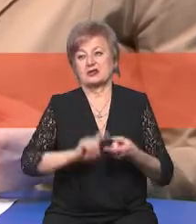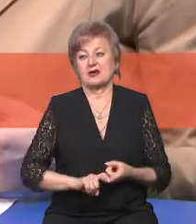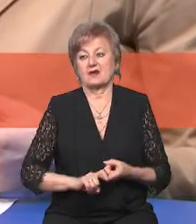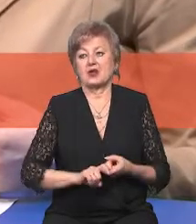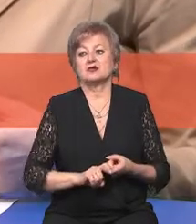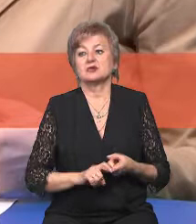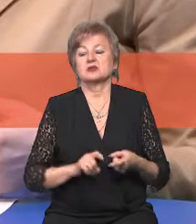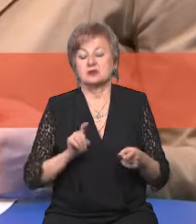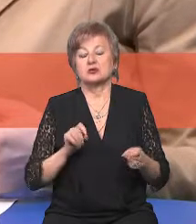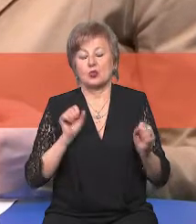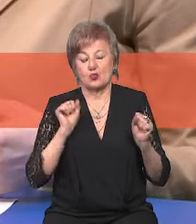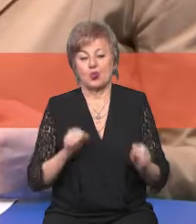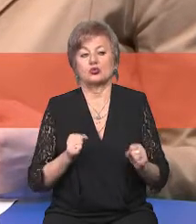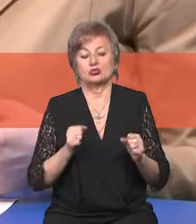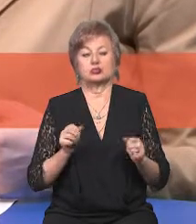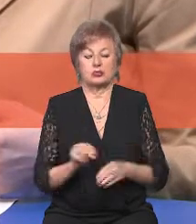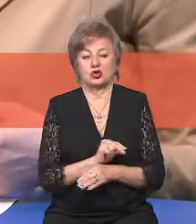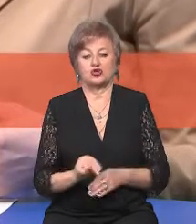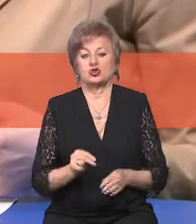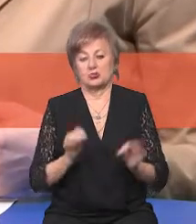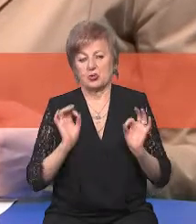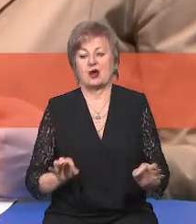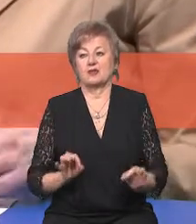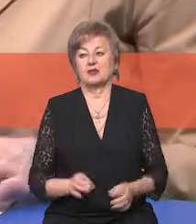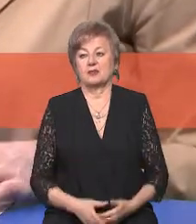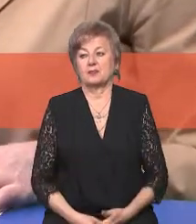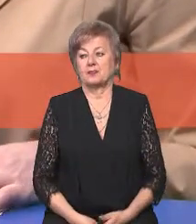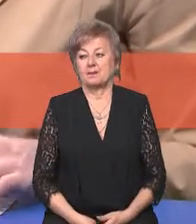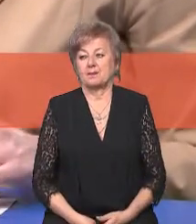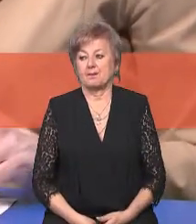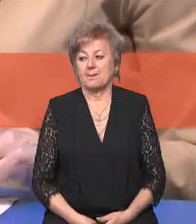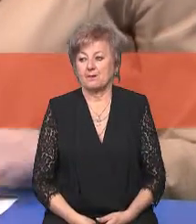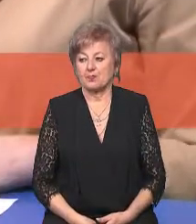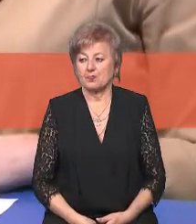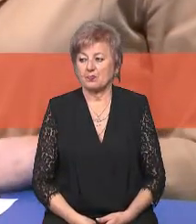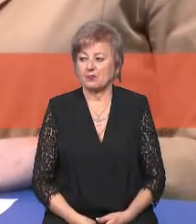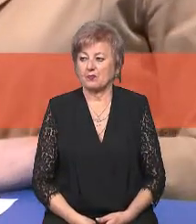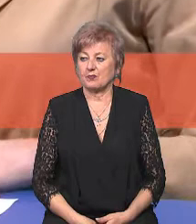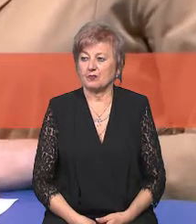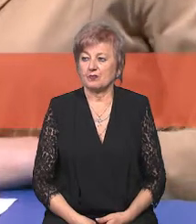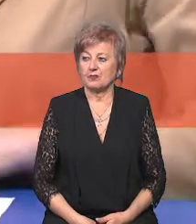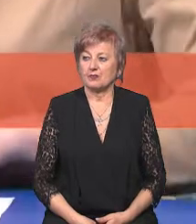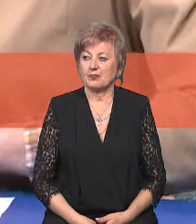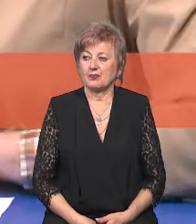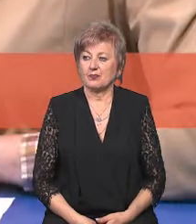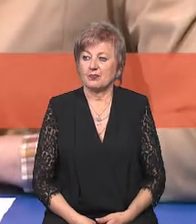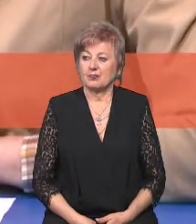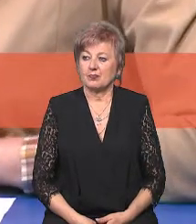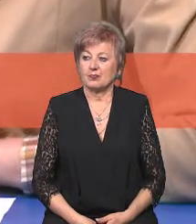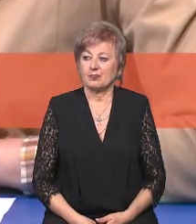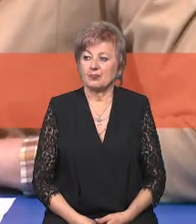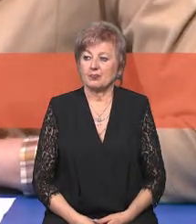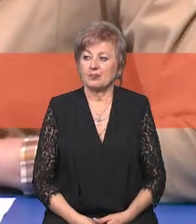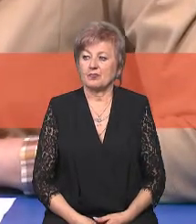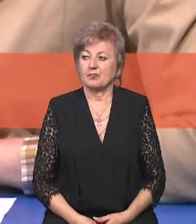здатне відділення надати адекватну медичну допомогу. У нас ще є два коментаря.